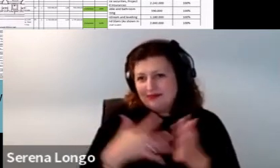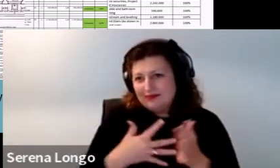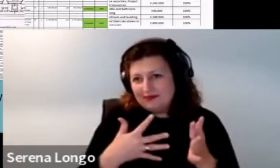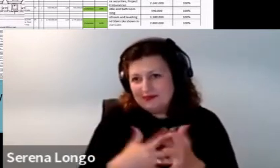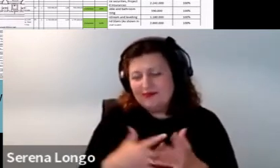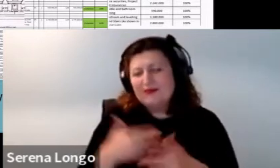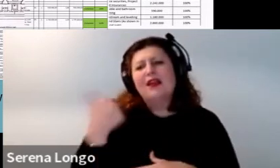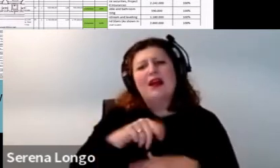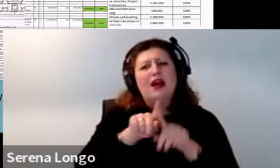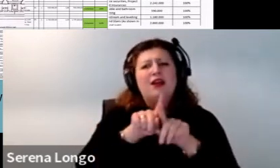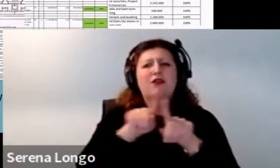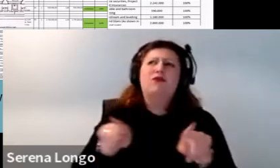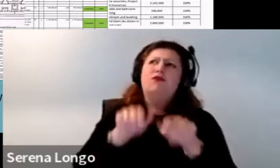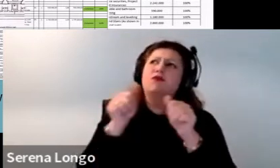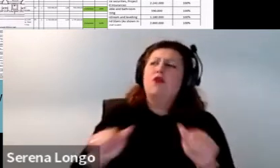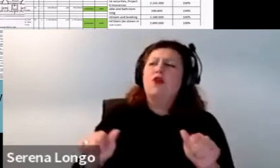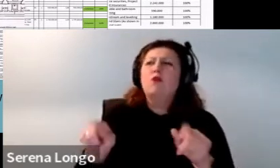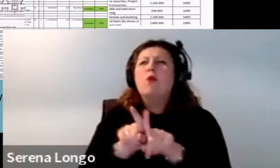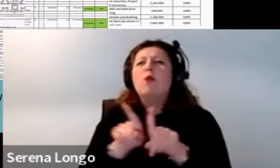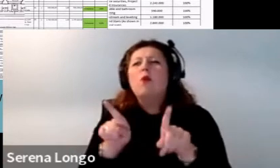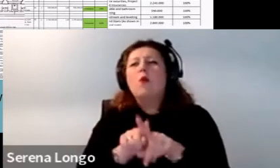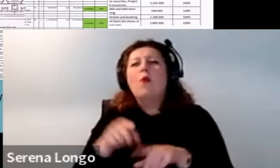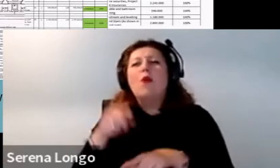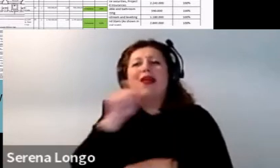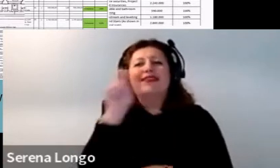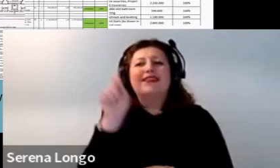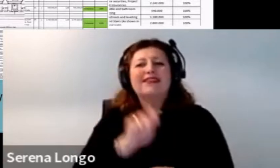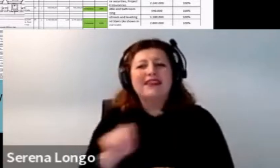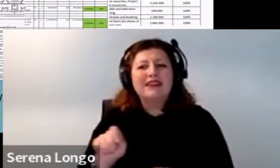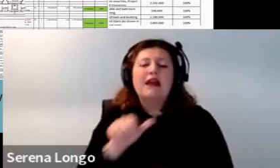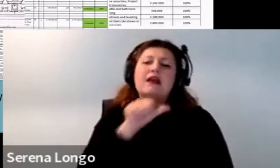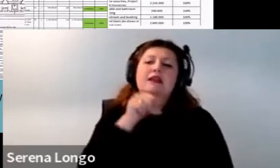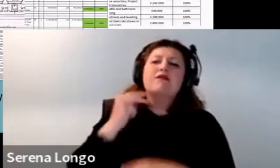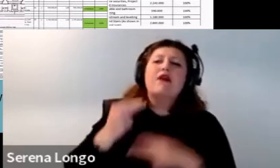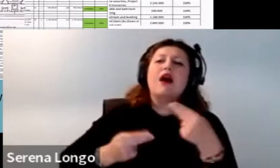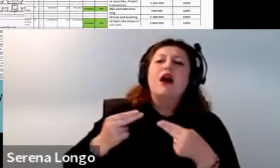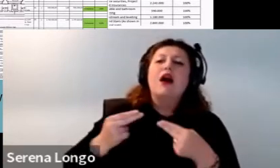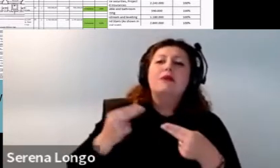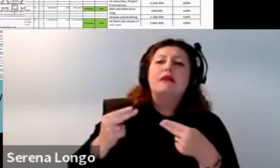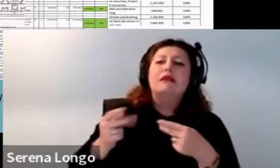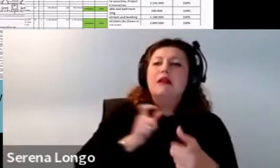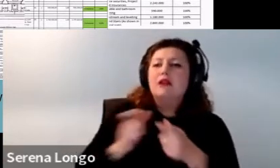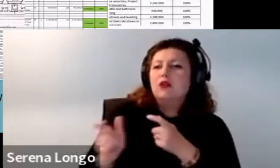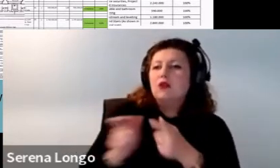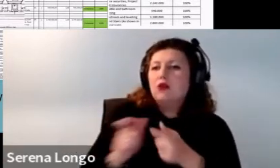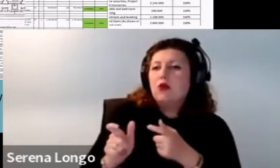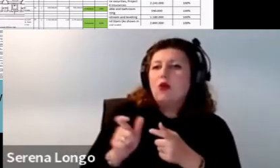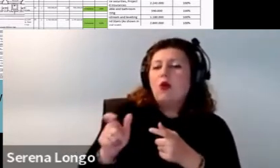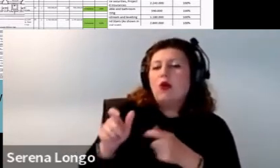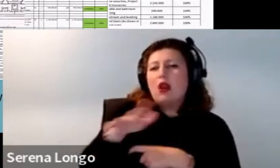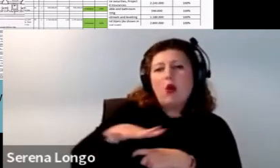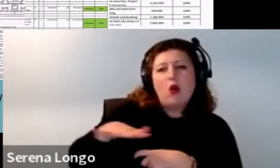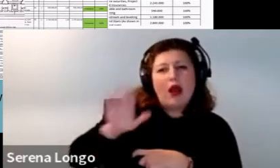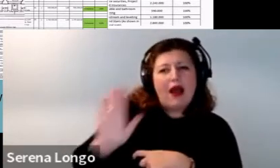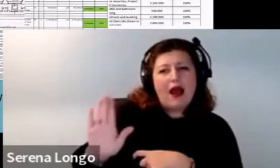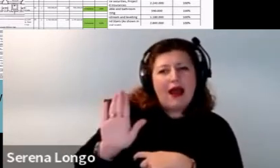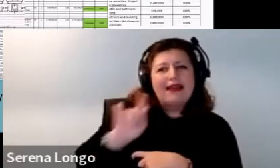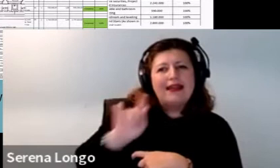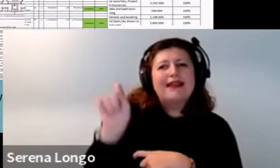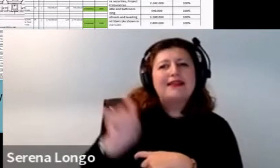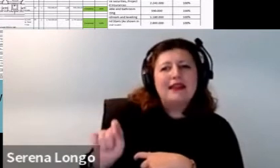anche in Tanzania, quindi il primo step è il rapporto con l'amministrazione locale, anche per quanto riguarda